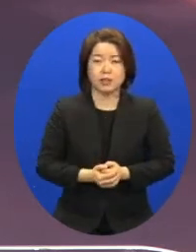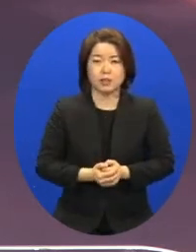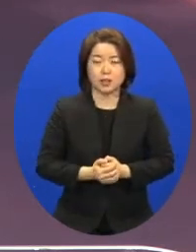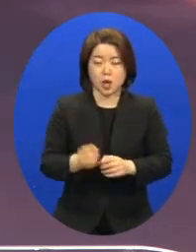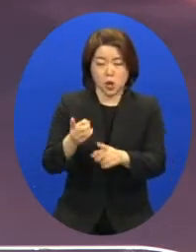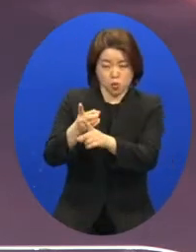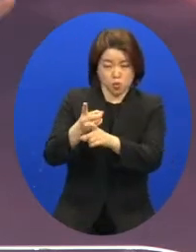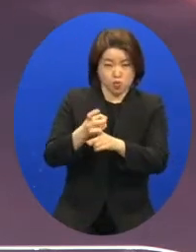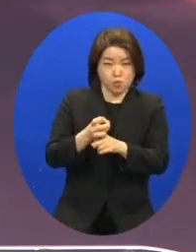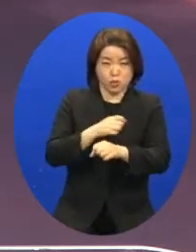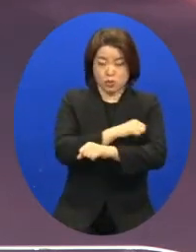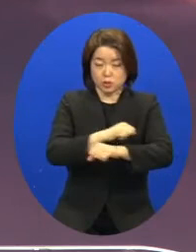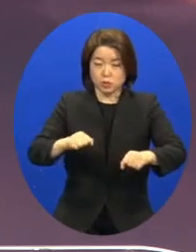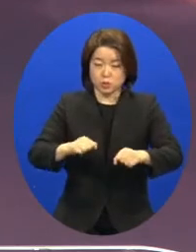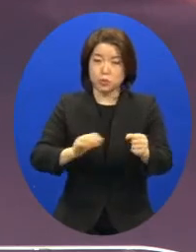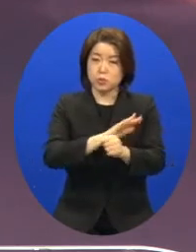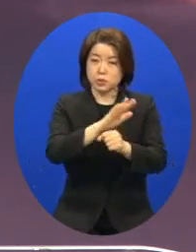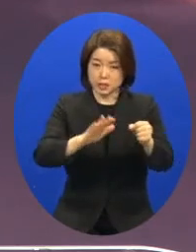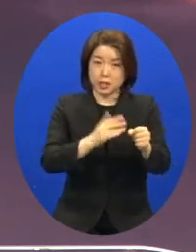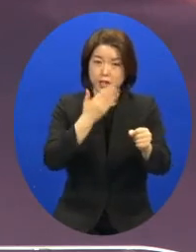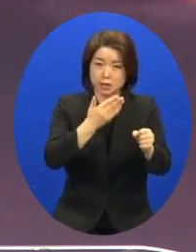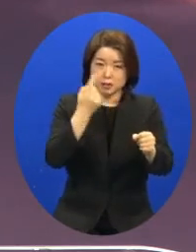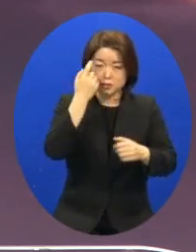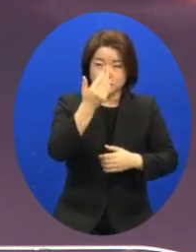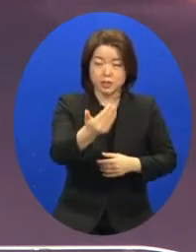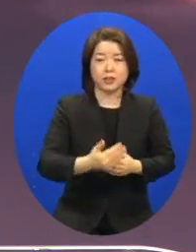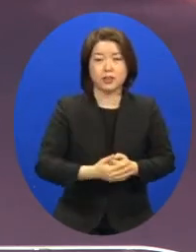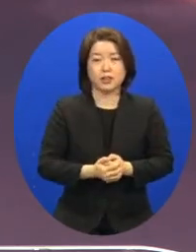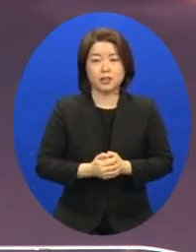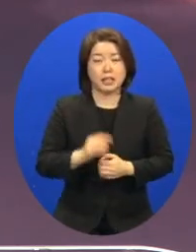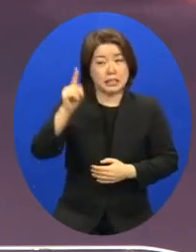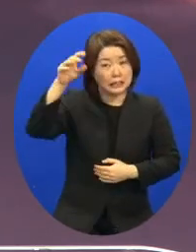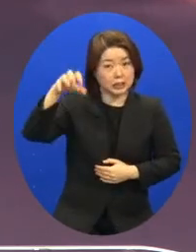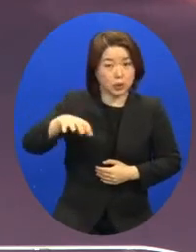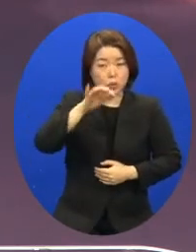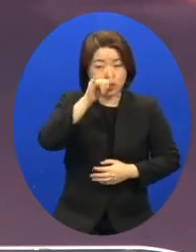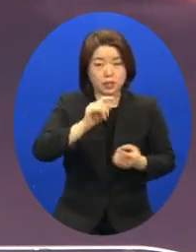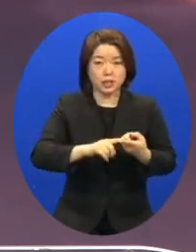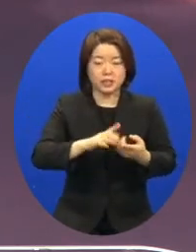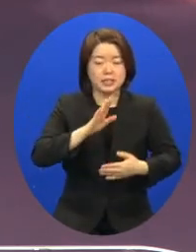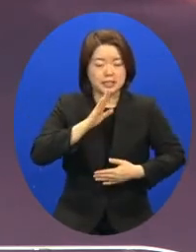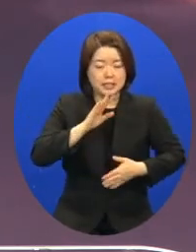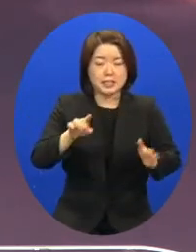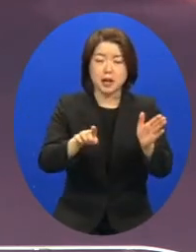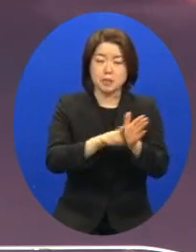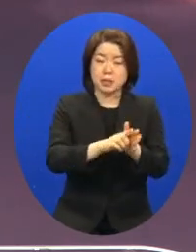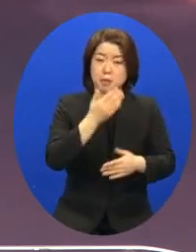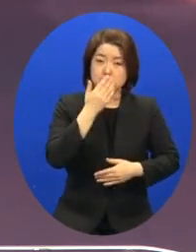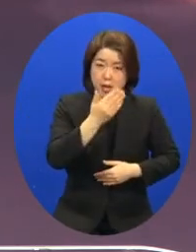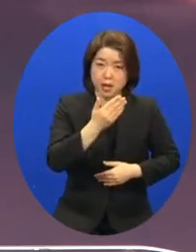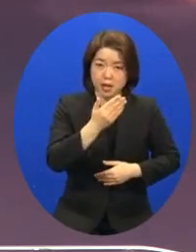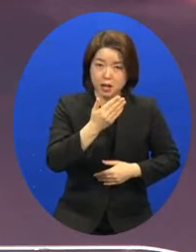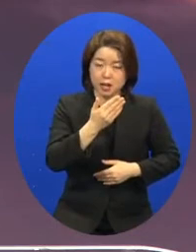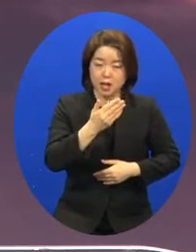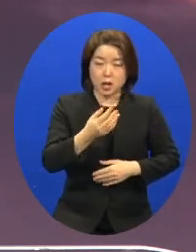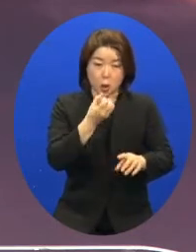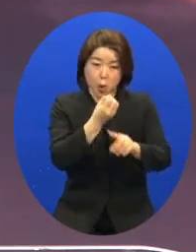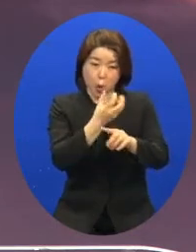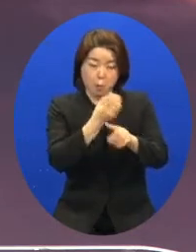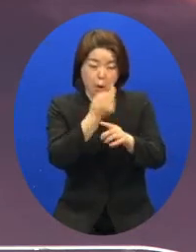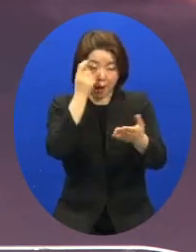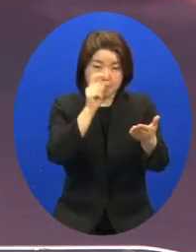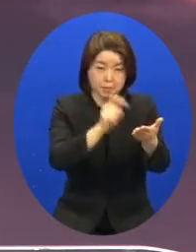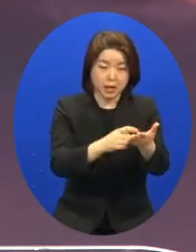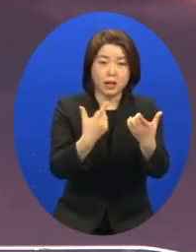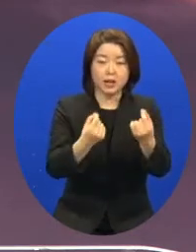원수도 용서하고 사랑하게 되었습니까? 천국이 있음을 진짜 믿어지게 돼서 보화를 발견한 것